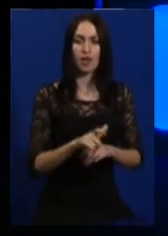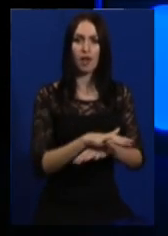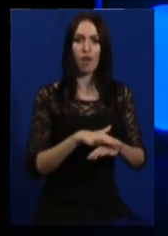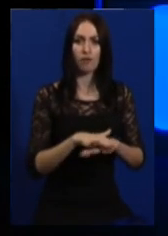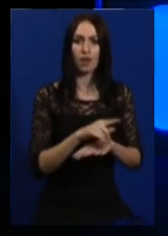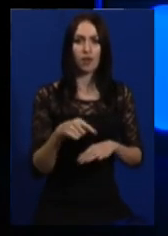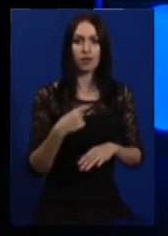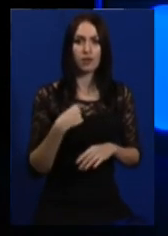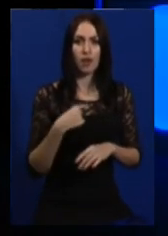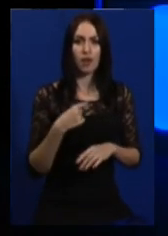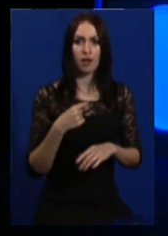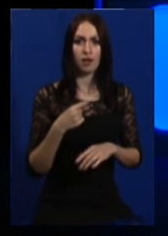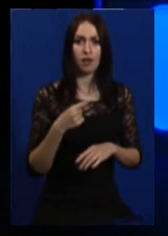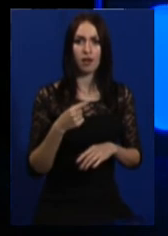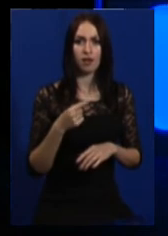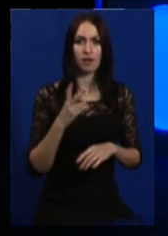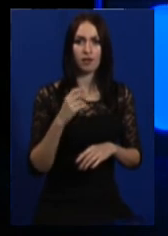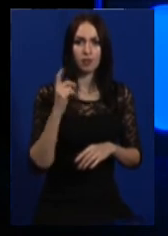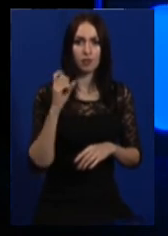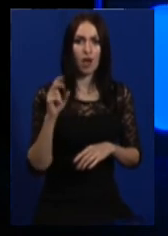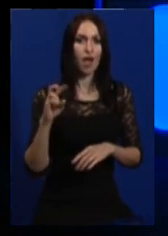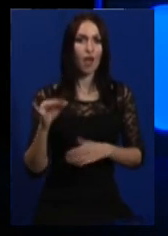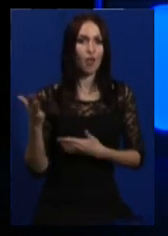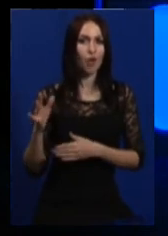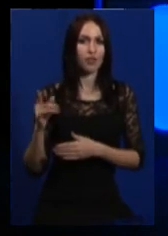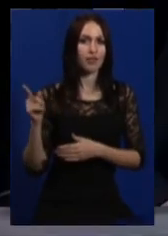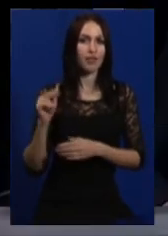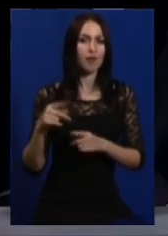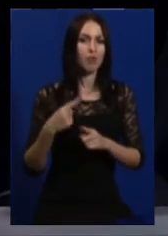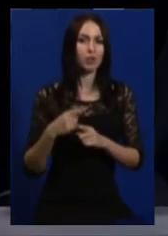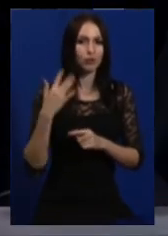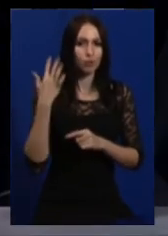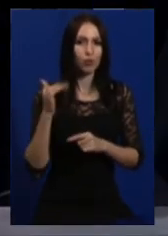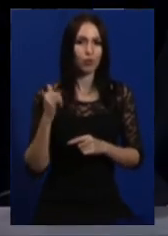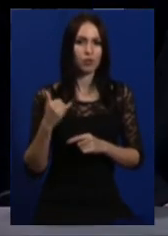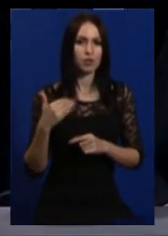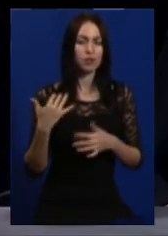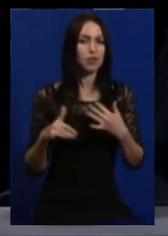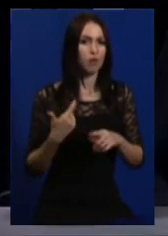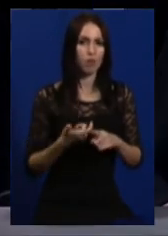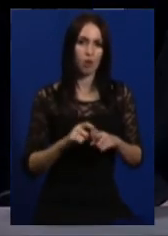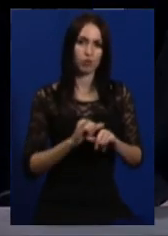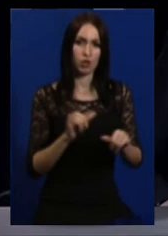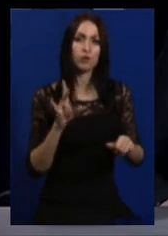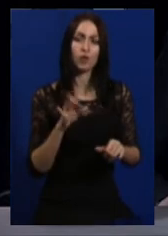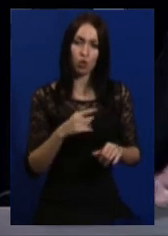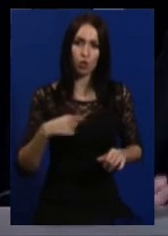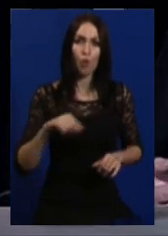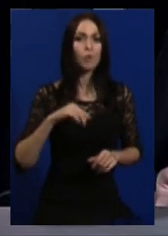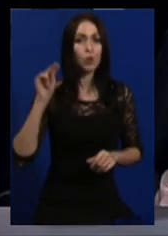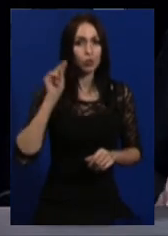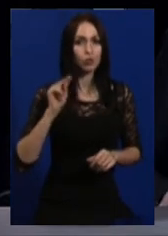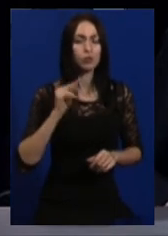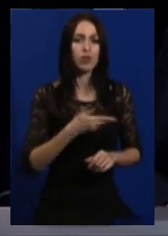не разделяю алена на оптимизма она еще очень очень слабой разница от нашей стране оба учимся к сожалению вынужден